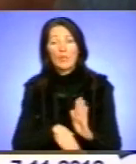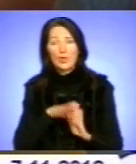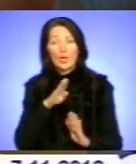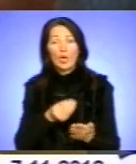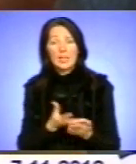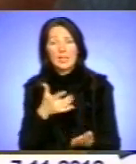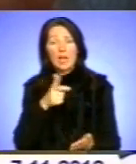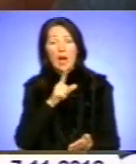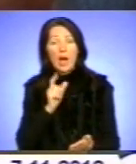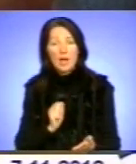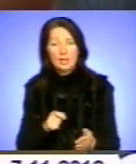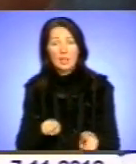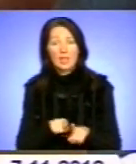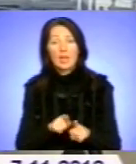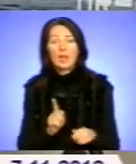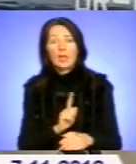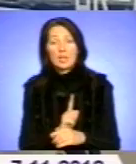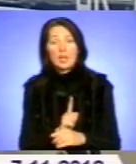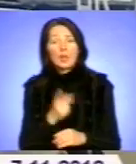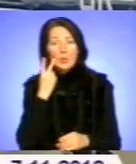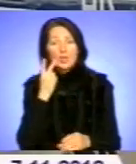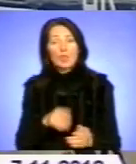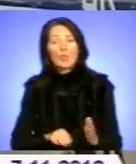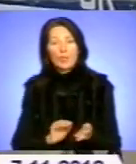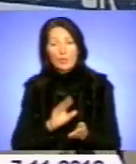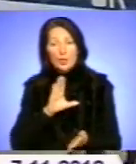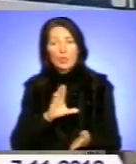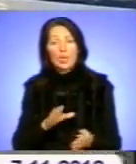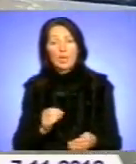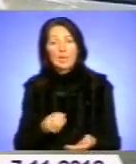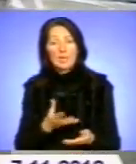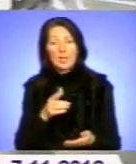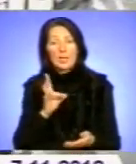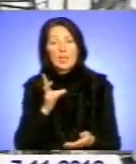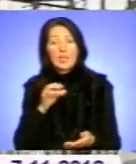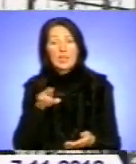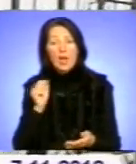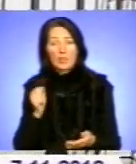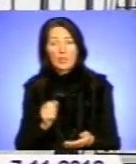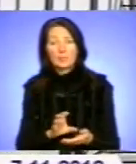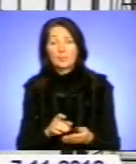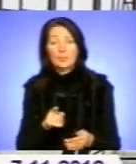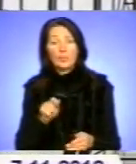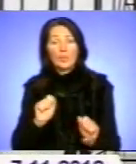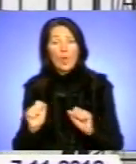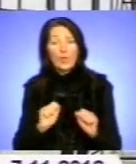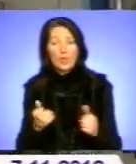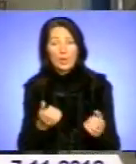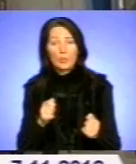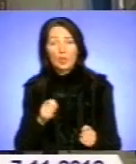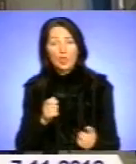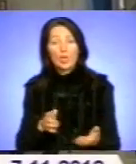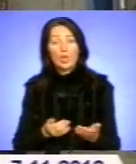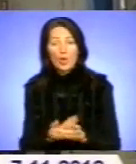високі ціни на нафту збільшують витрати. А розвивати в першу чергу потрібну економіку. В уряді виокремили ключові напрямки для роботи.